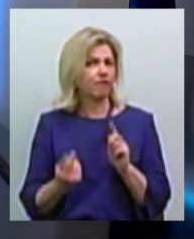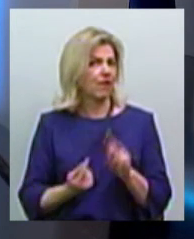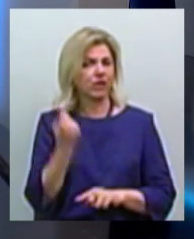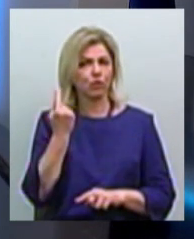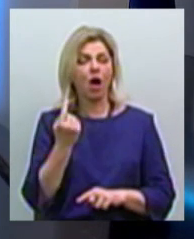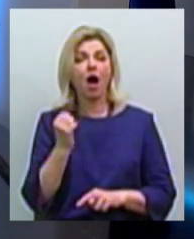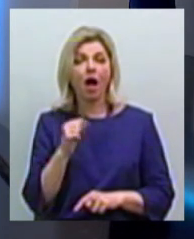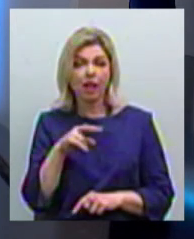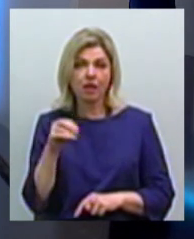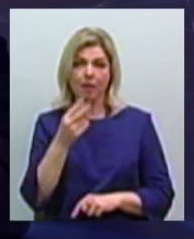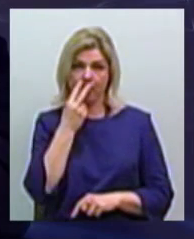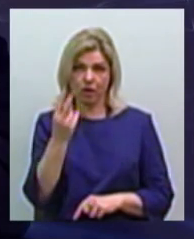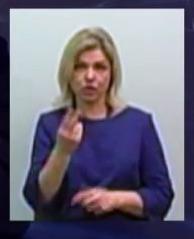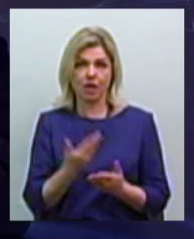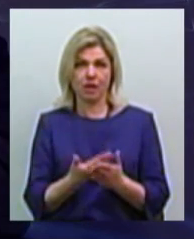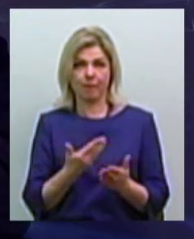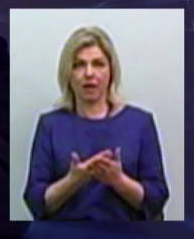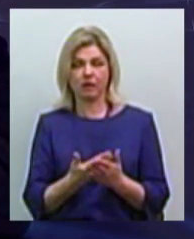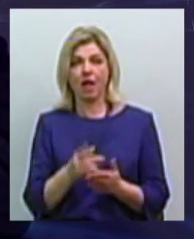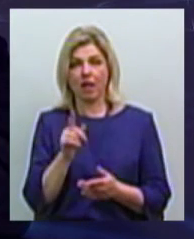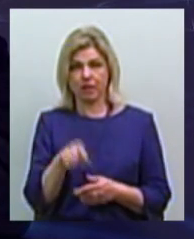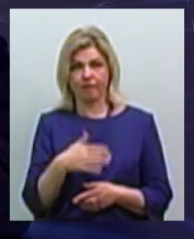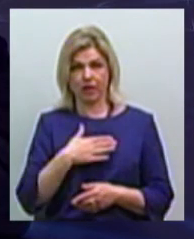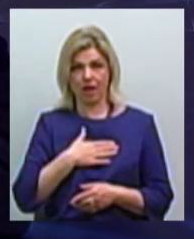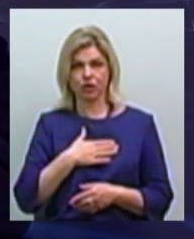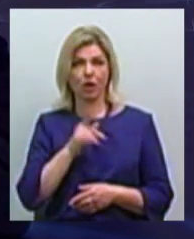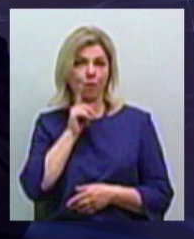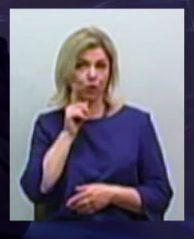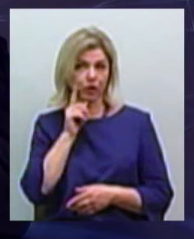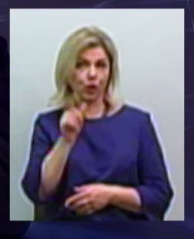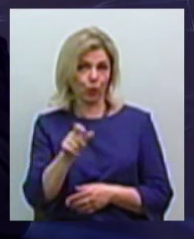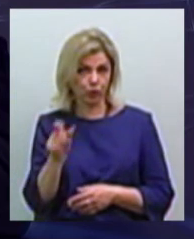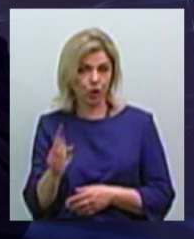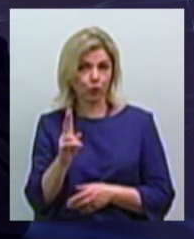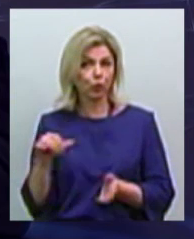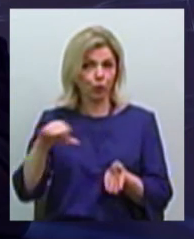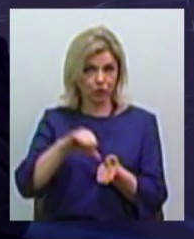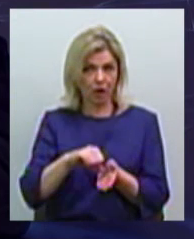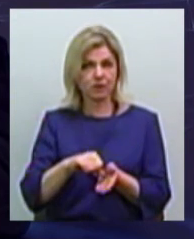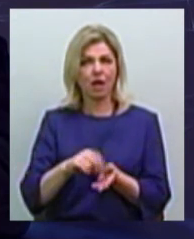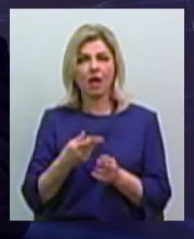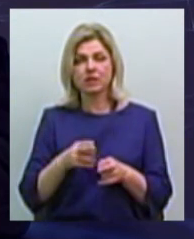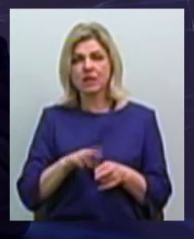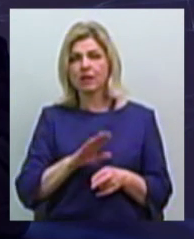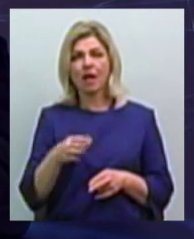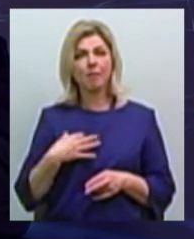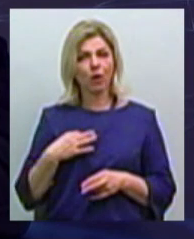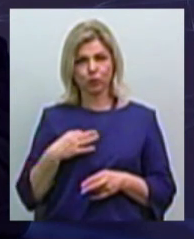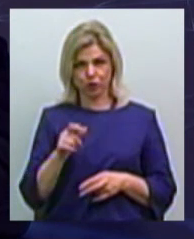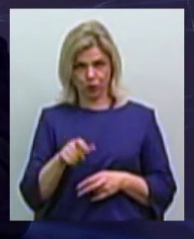але бачимо на прикладі ось навіть наших параюристів, які до нас долучаються, що це небайдужі люди,